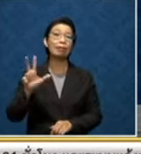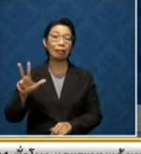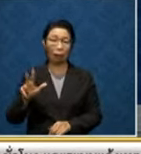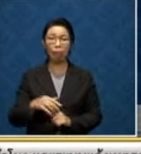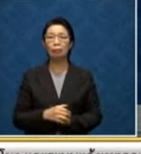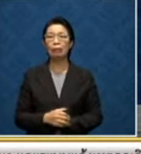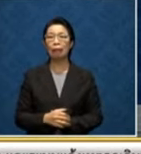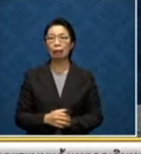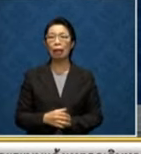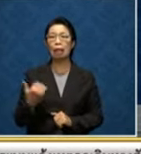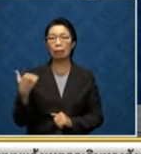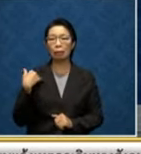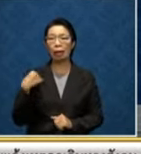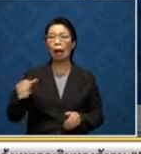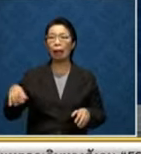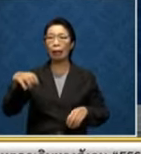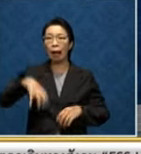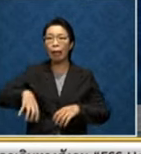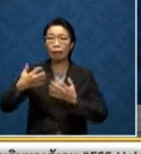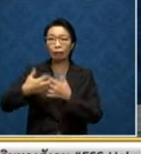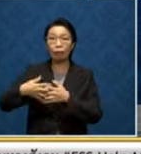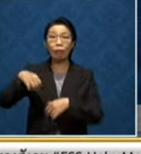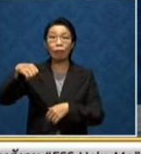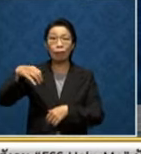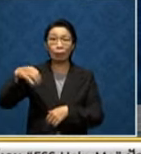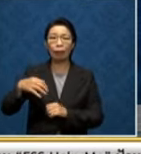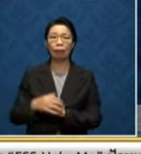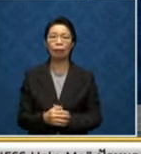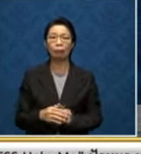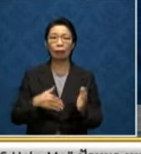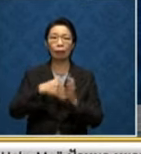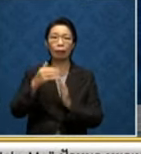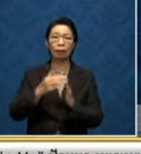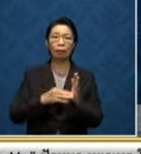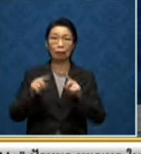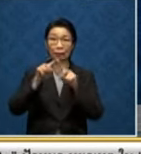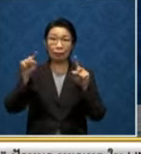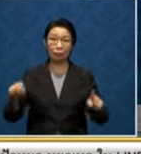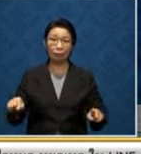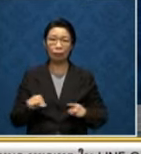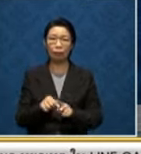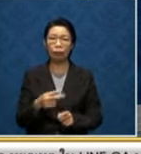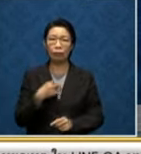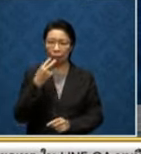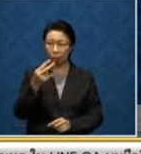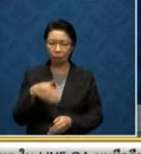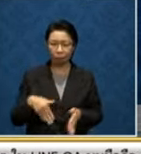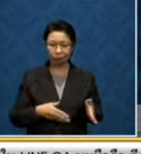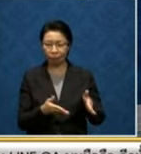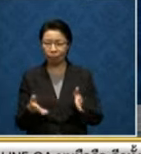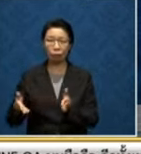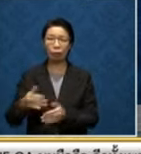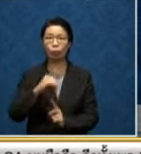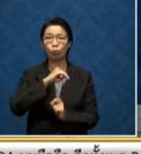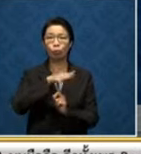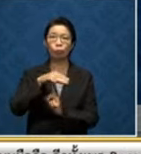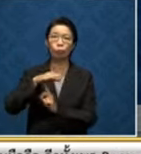จางเหนืออำเภอแม่เมาะซึ่งจัดอยู่ในโซน c+ซึ่งผมเคยไปลงพื้นที่ครับแต่ไม่แน่ใจเส้นทางเพราะไม่มีสัญญาณโทรศัพท์